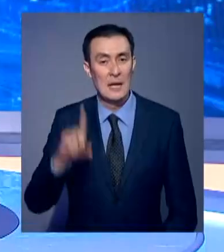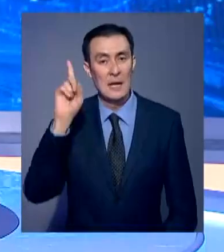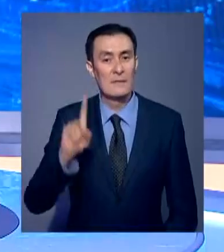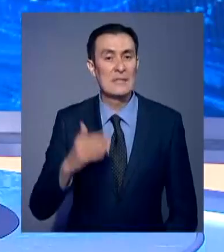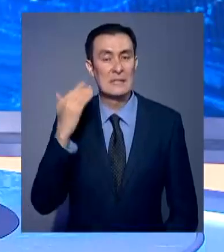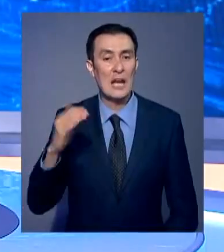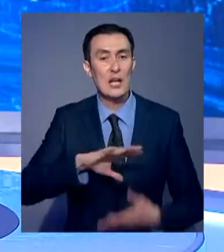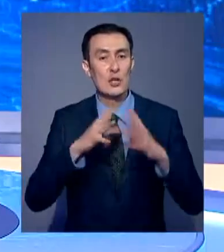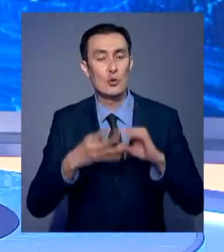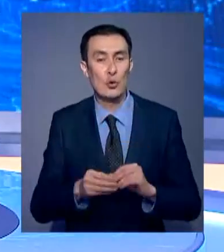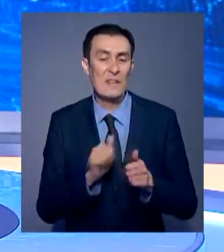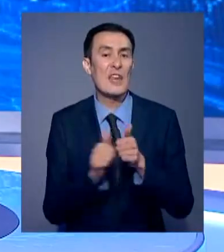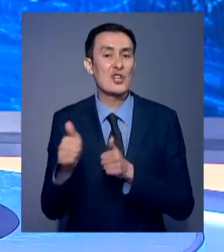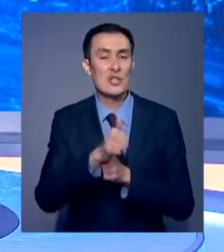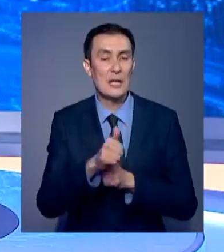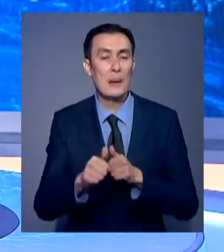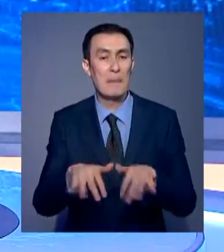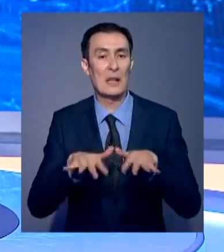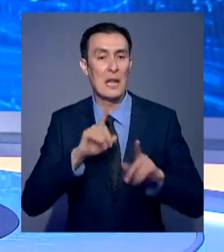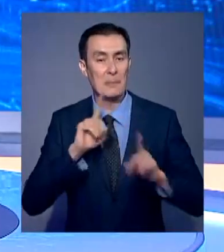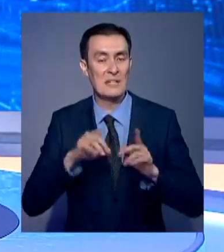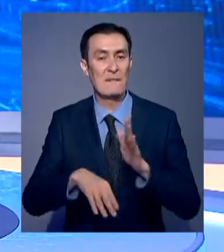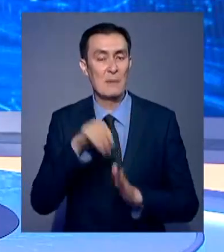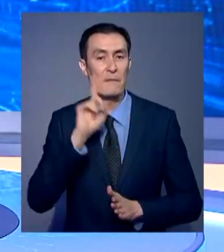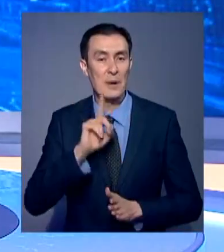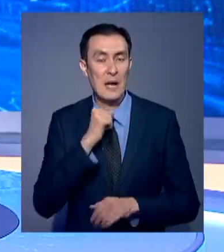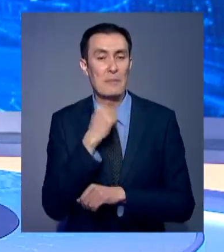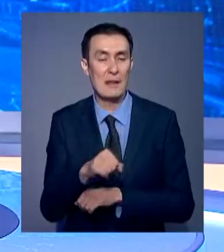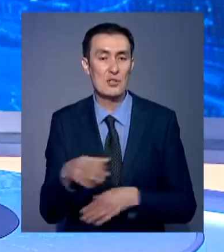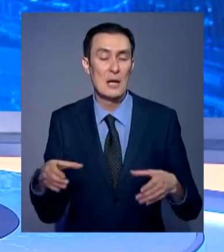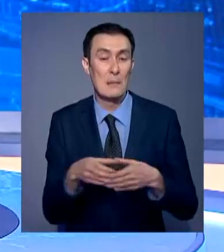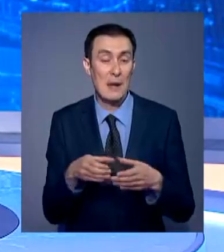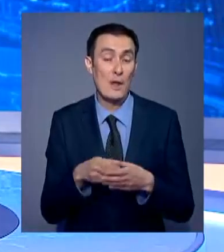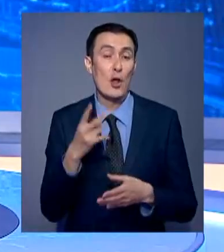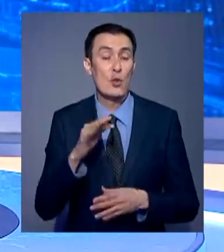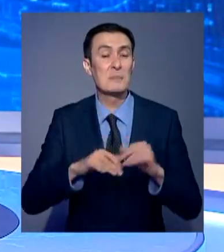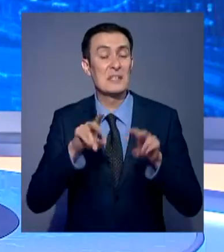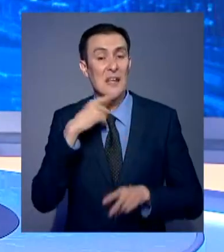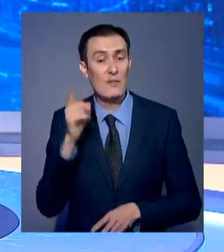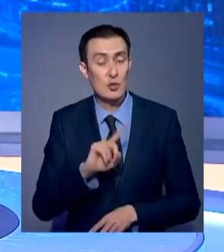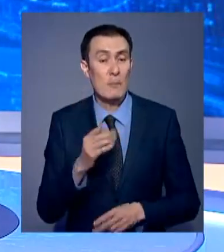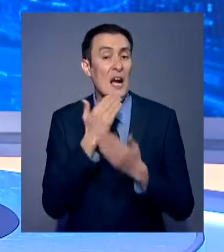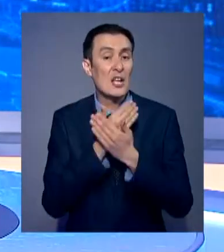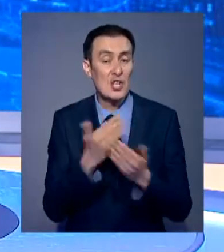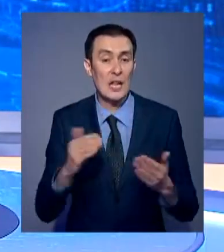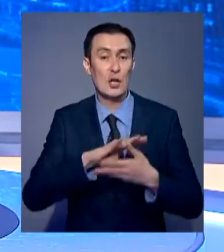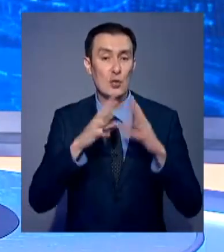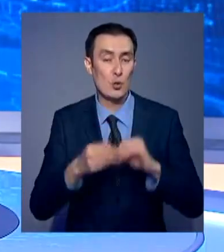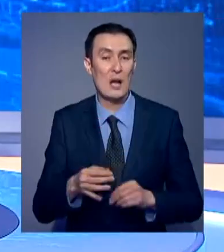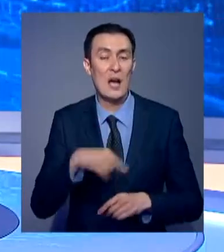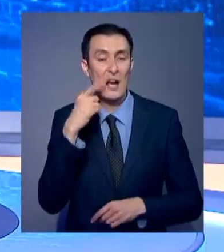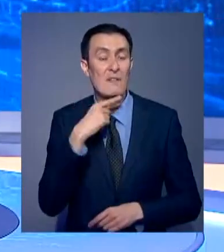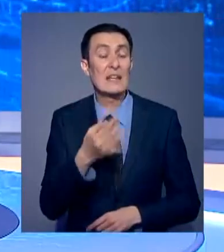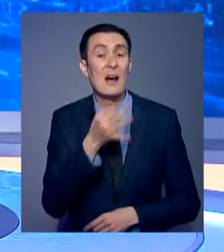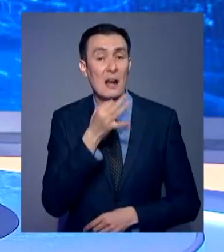В Израиле подводят итоги внеочередных парламентских выборов. Пока победу одерживает правящая партия, но аналитики говорят, что об окончательных итогах говорить